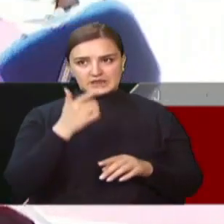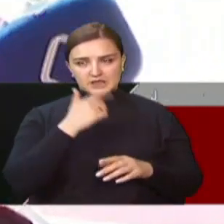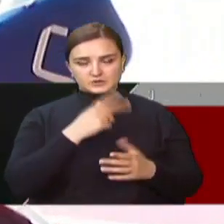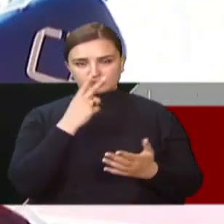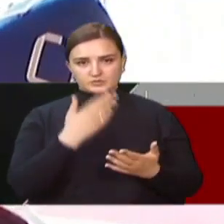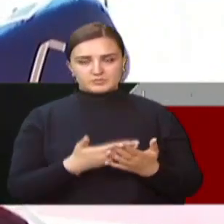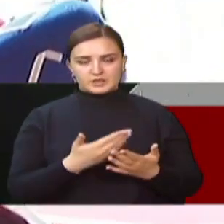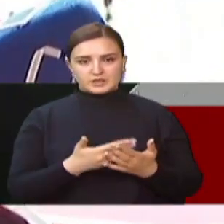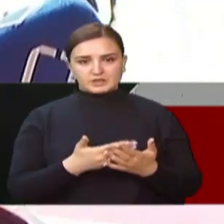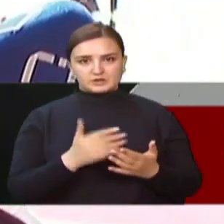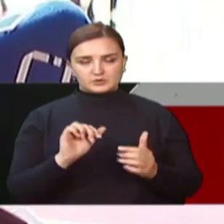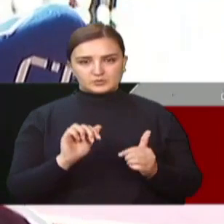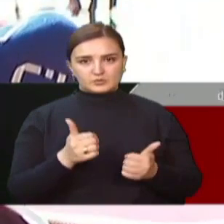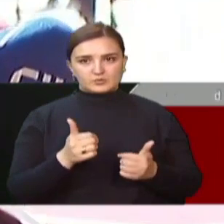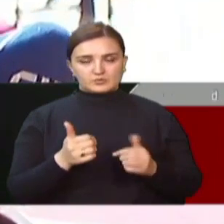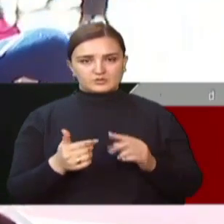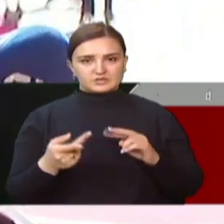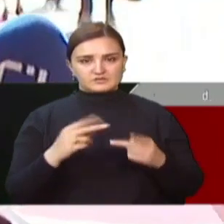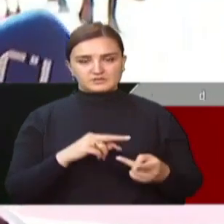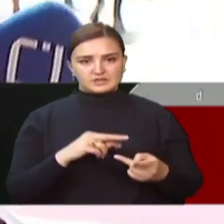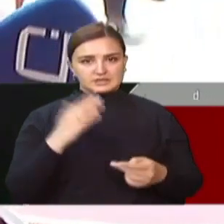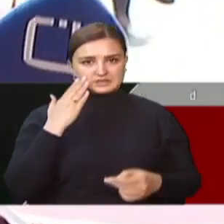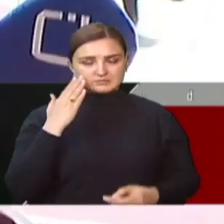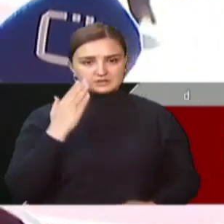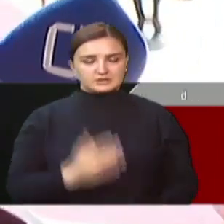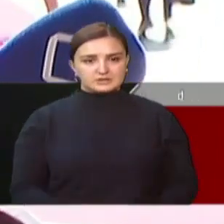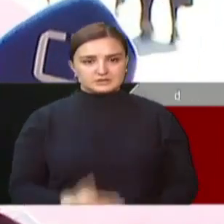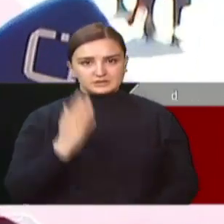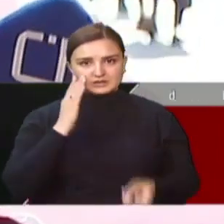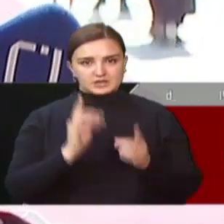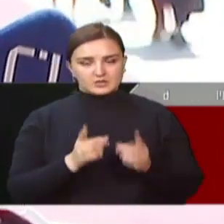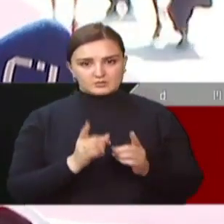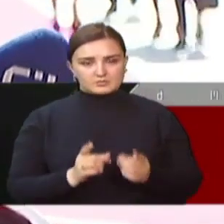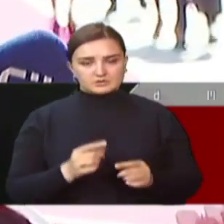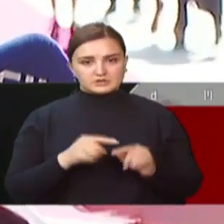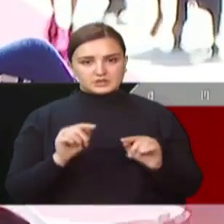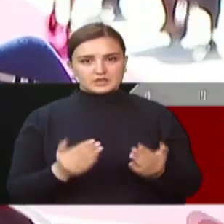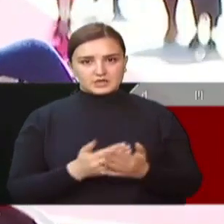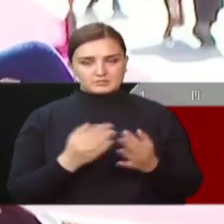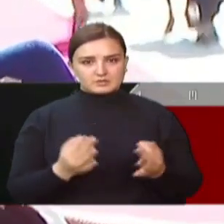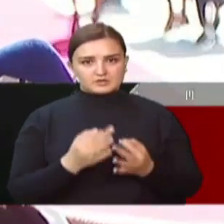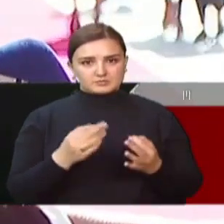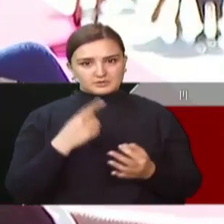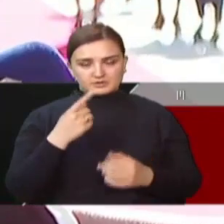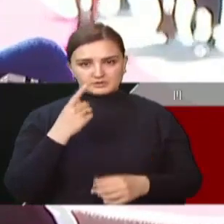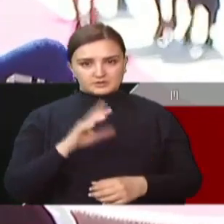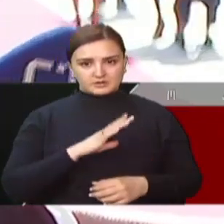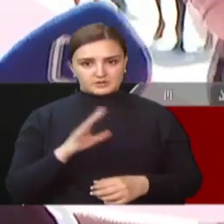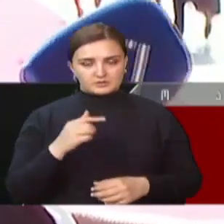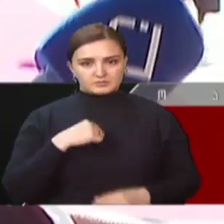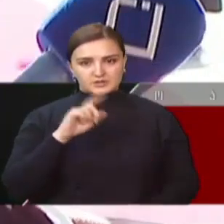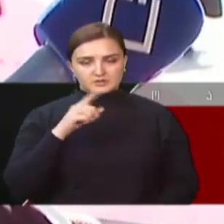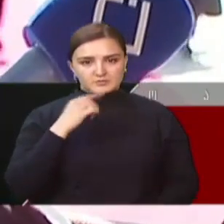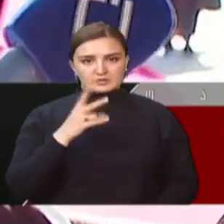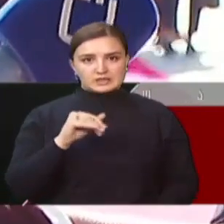magaliti. Imisa rogor amakhinjeben. Simartles, realobas, ak akhali araperi artkmula. Mi ratkmunda NATO